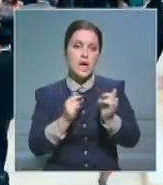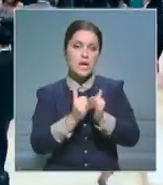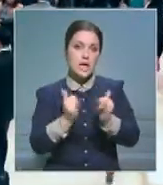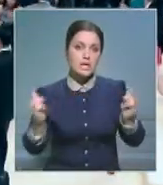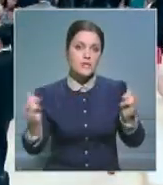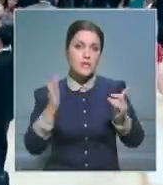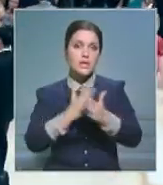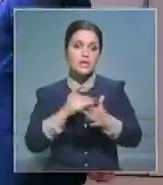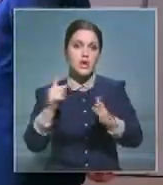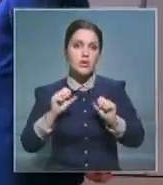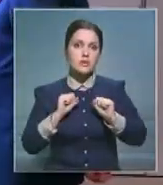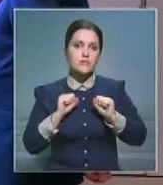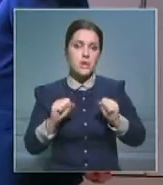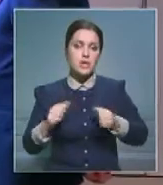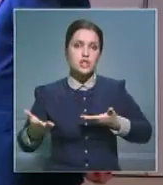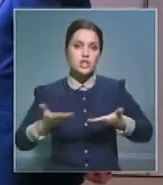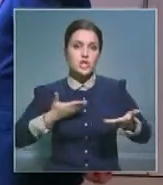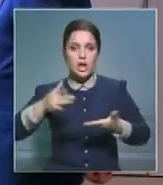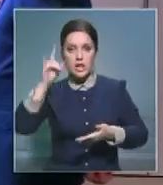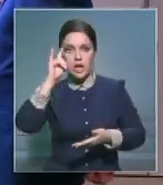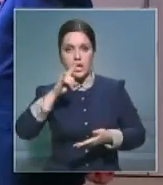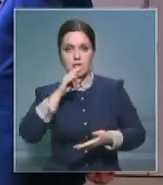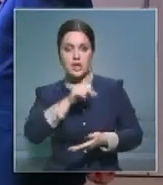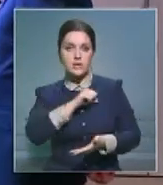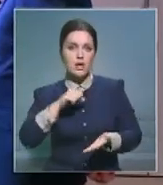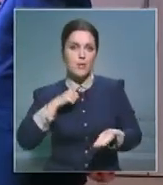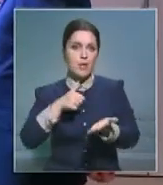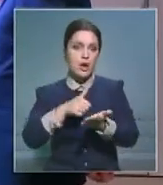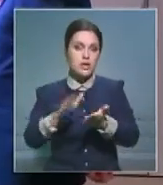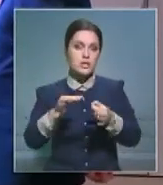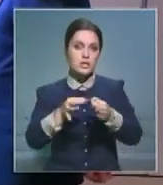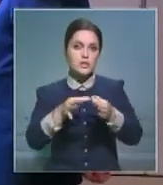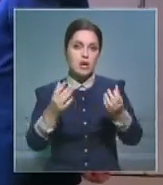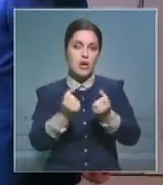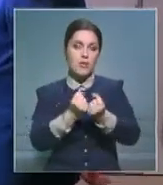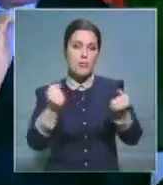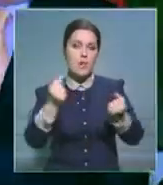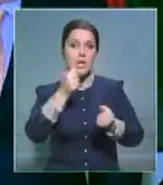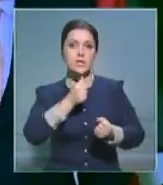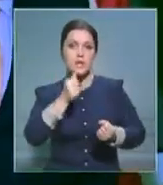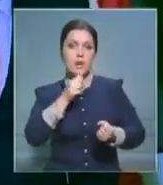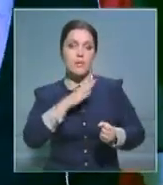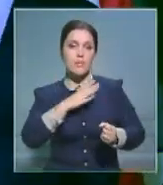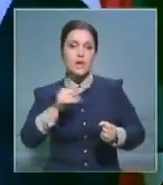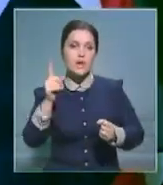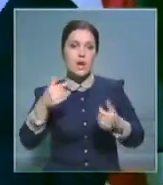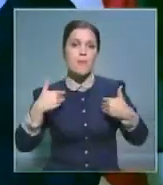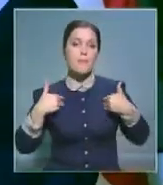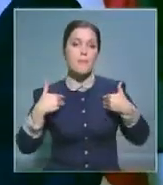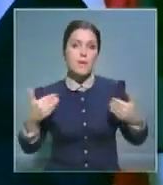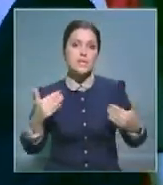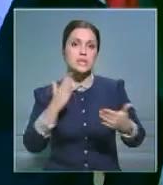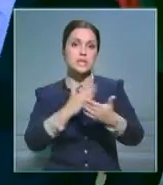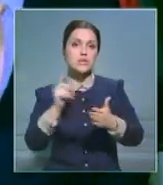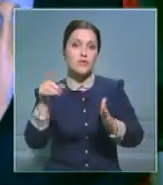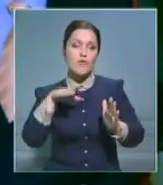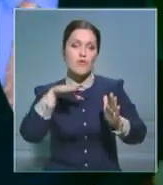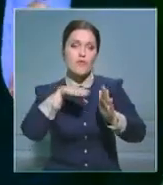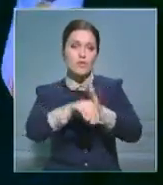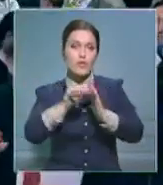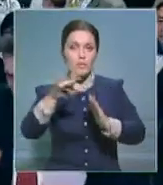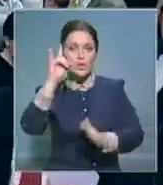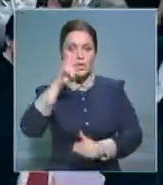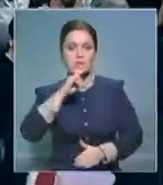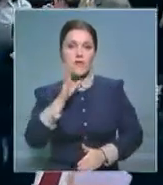встрече отмечался смелый шаг Казахстана по добровольному отказу от ядерного оружия. Звучали поздравления по поводу вступления